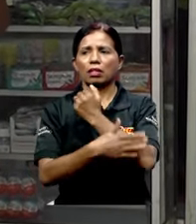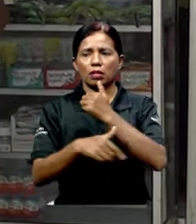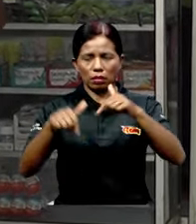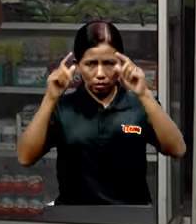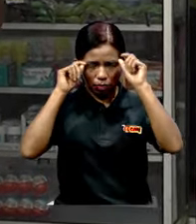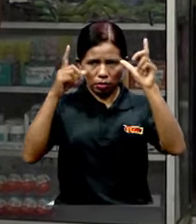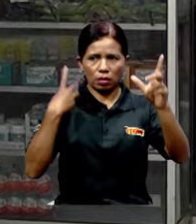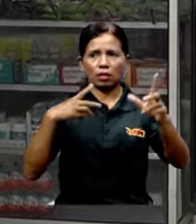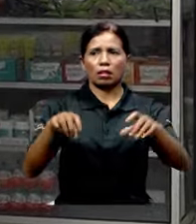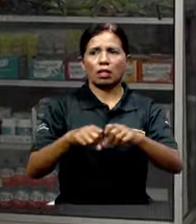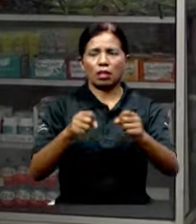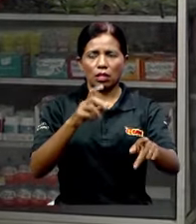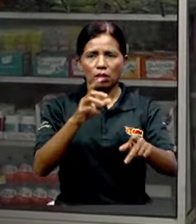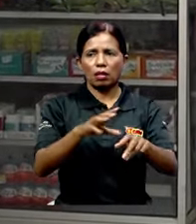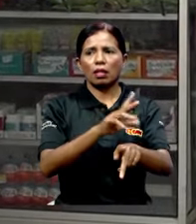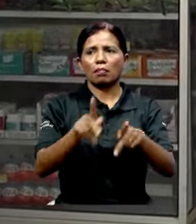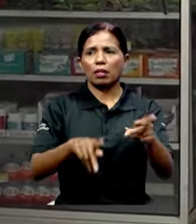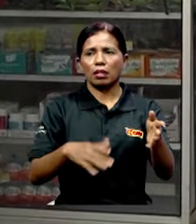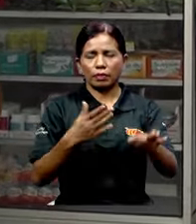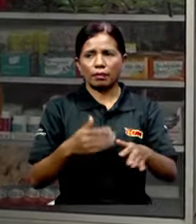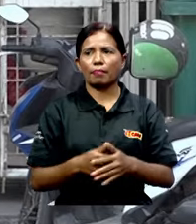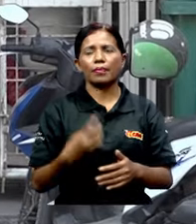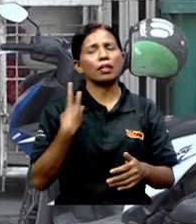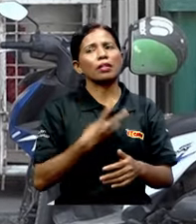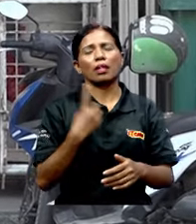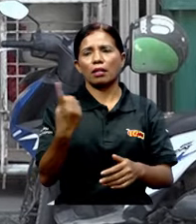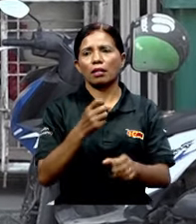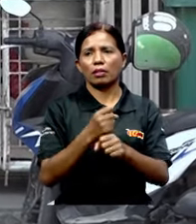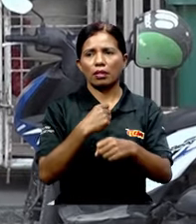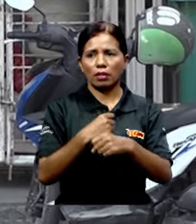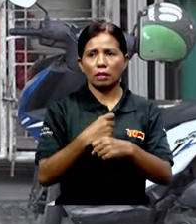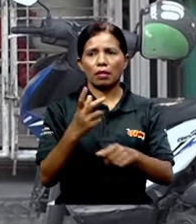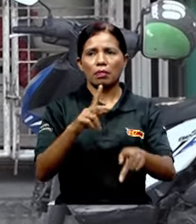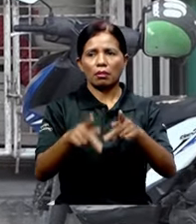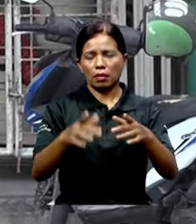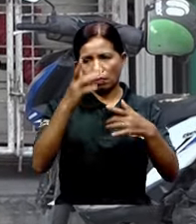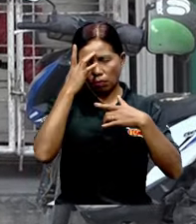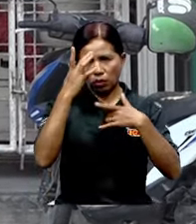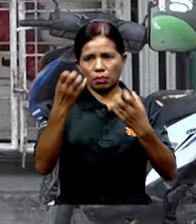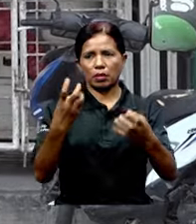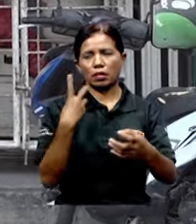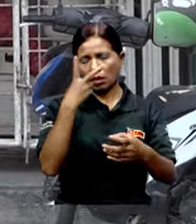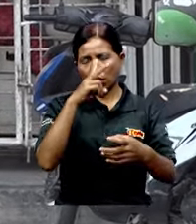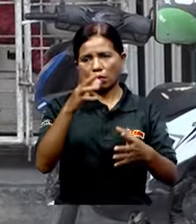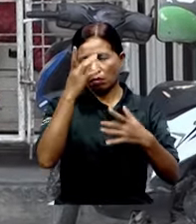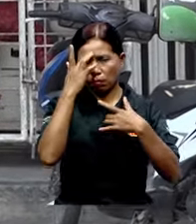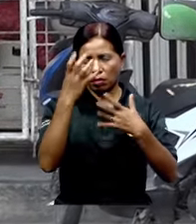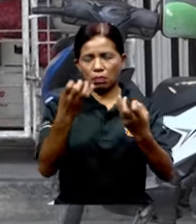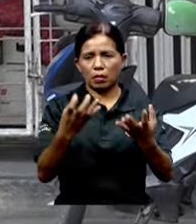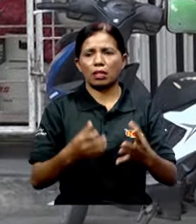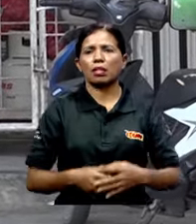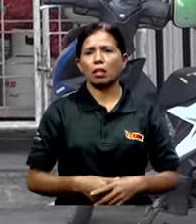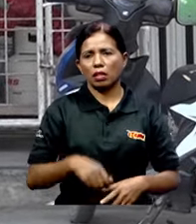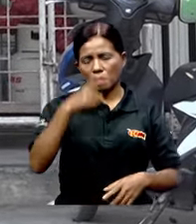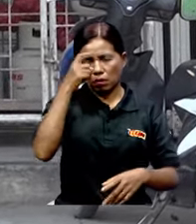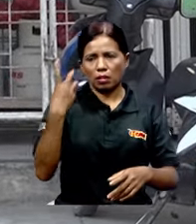idane itistraga itene komunidade. Seida nem ita halo na fatin ita na komunidade bela feita moras oeng. Awa ita hare moras mosu barang ne tamba hosi